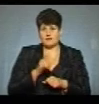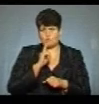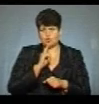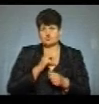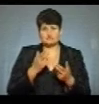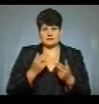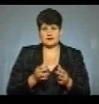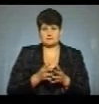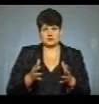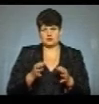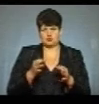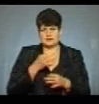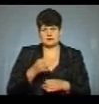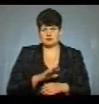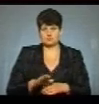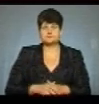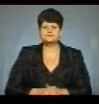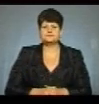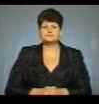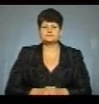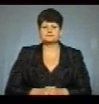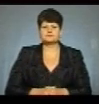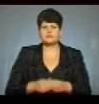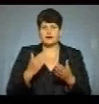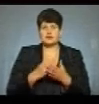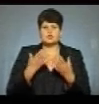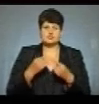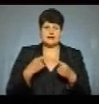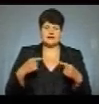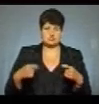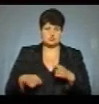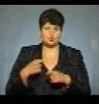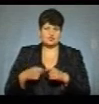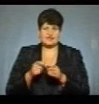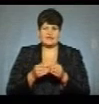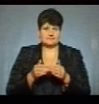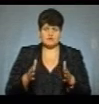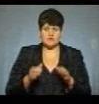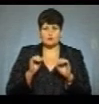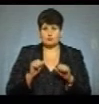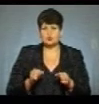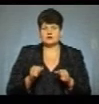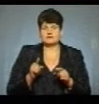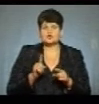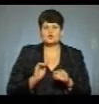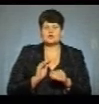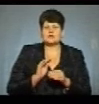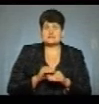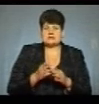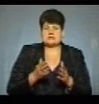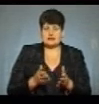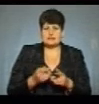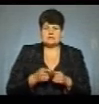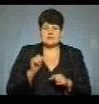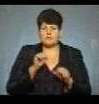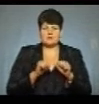так, більше нічого не скажу. Є ще також інші злочини, які не розкриті. Чи, може, ви щось додасте? Це